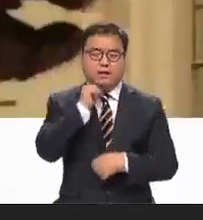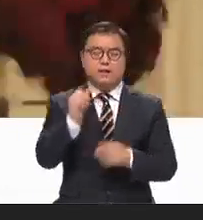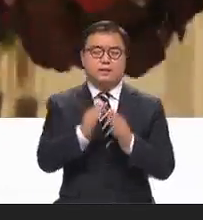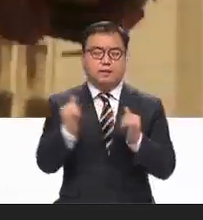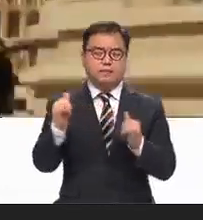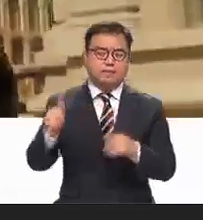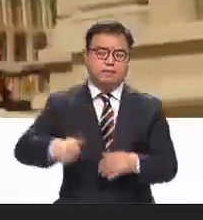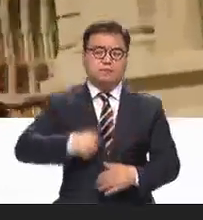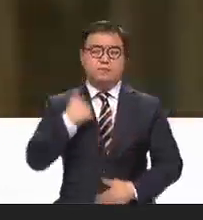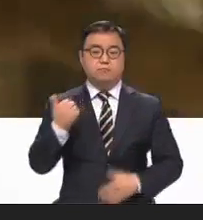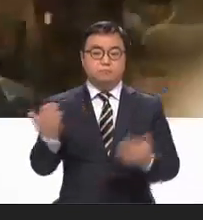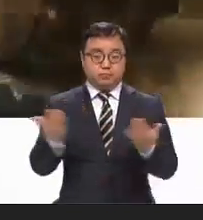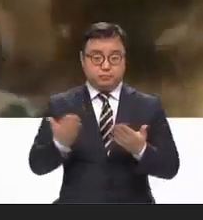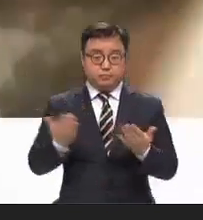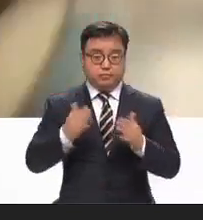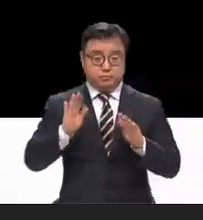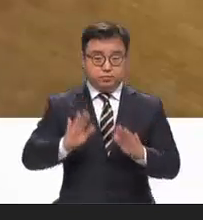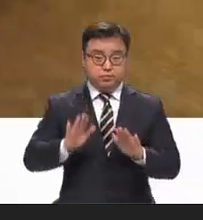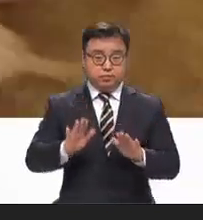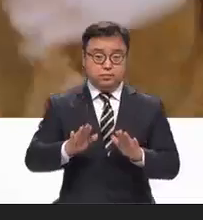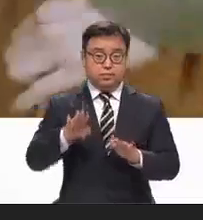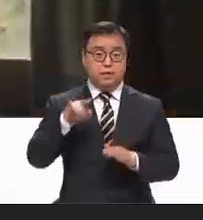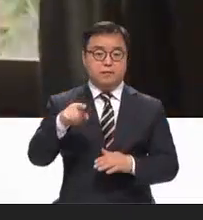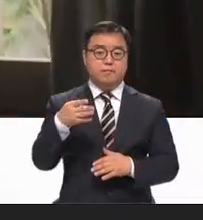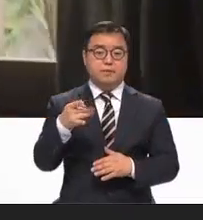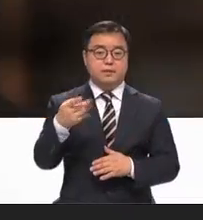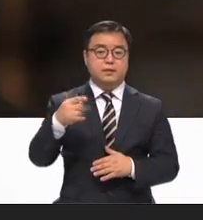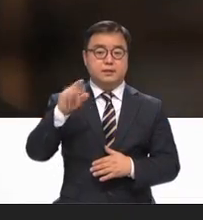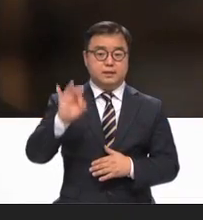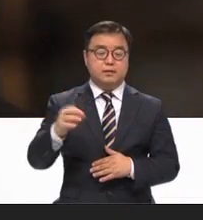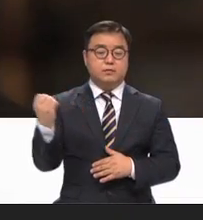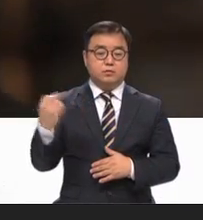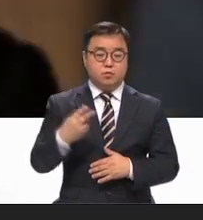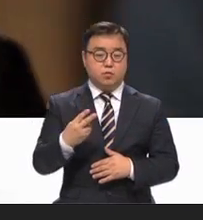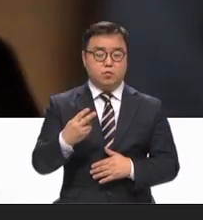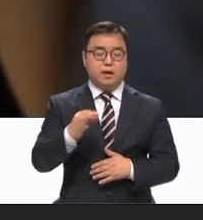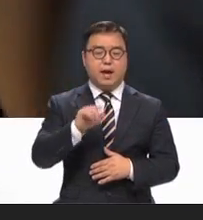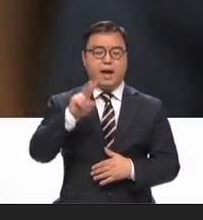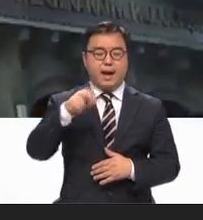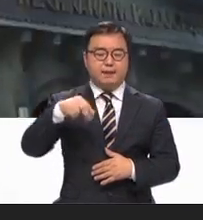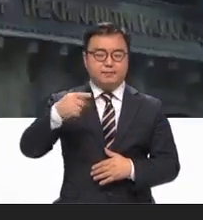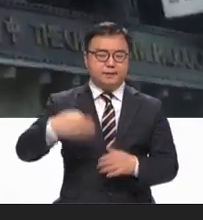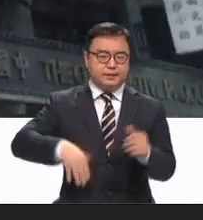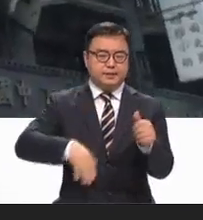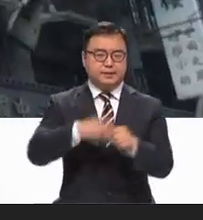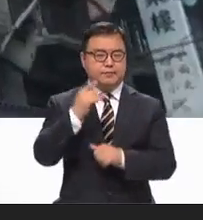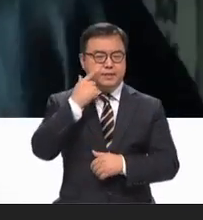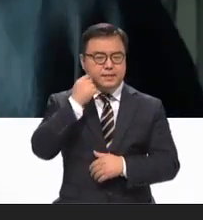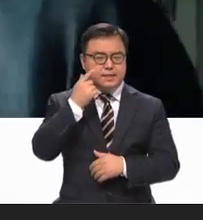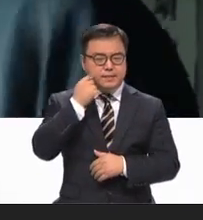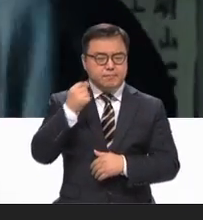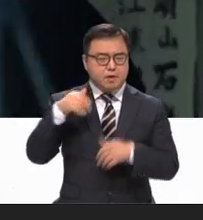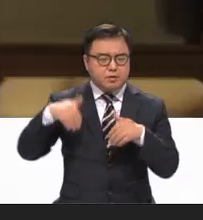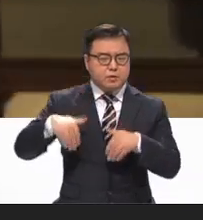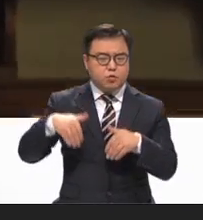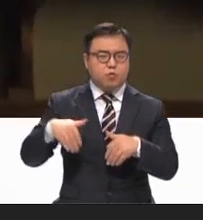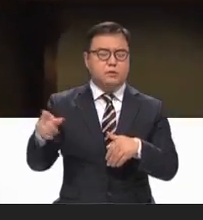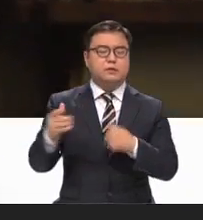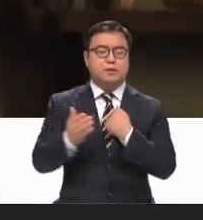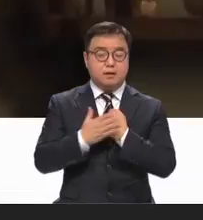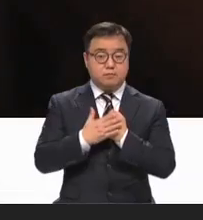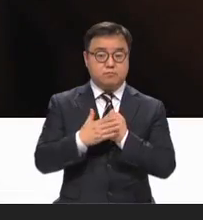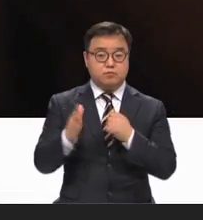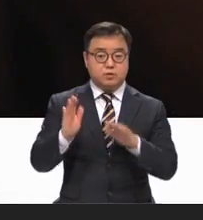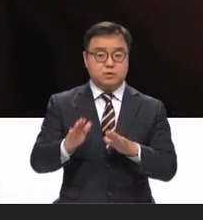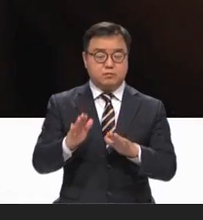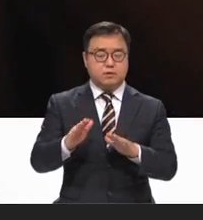분노 이것이 바로 베테랑 혹은 또 암살도 친일파들이 친일청산이 안 됐기 때문에 오늘날 한국의 금수저를 형성한 거